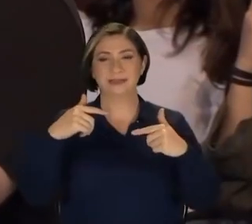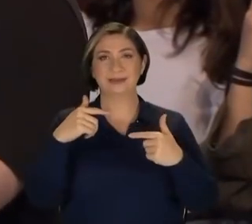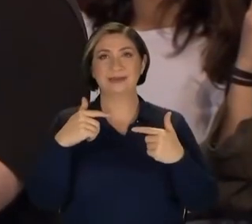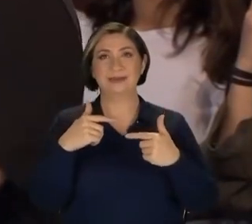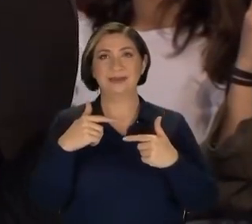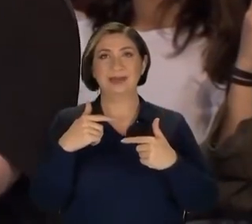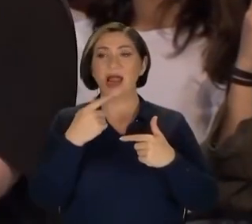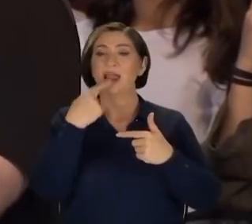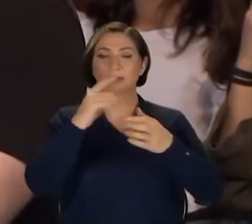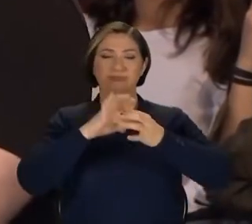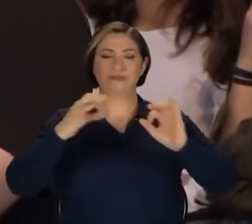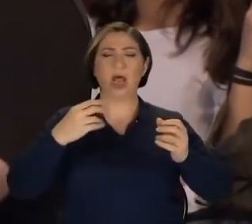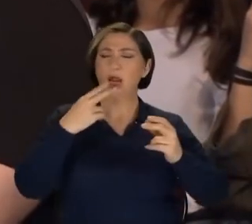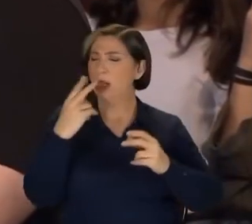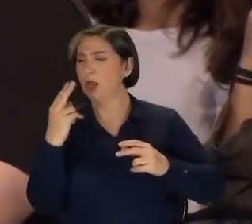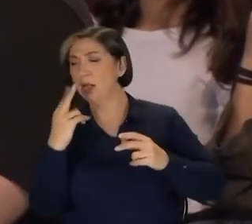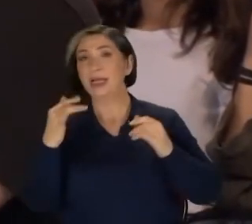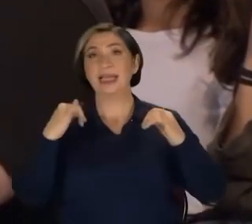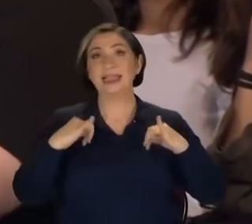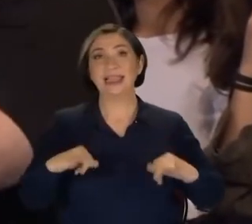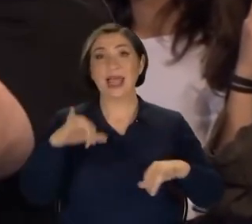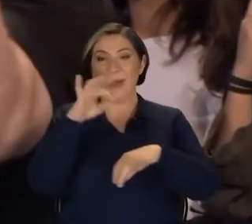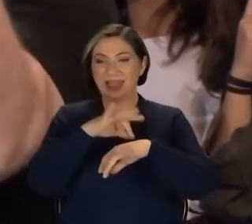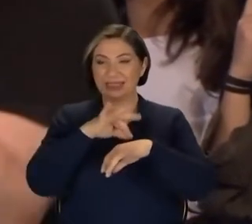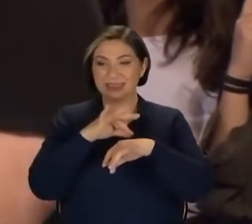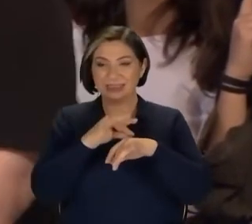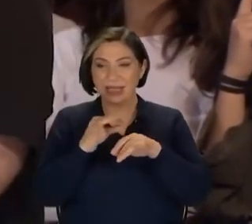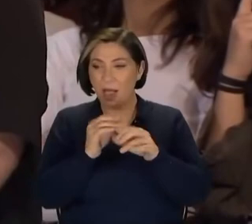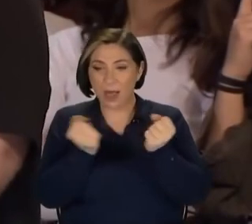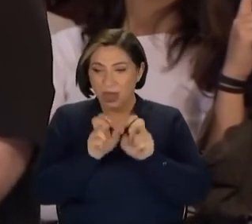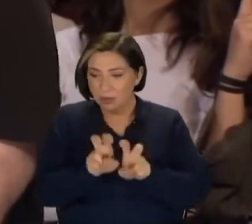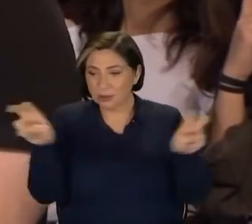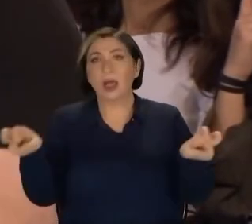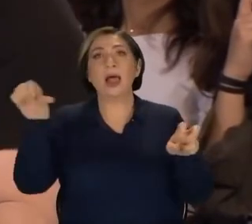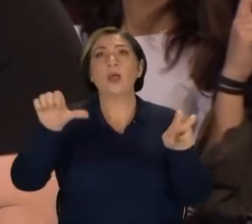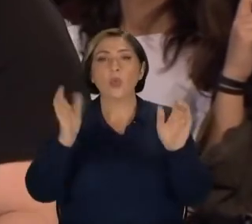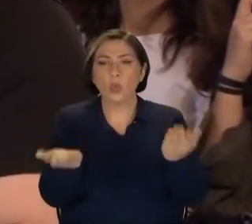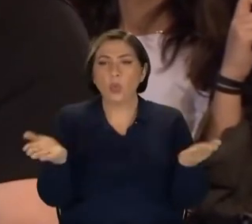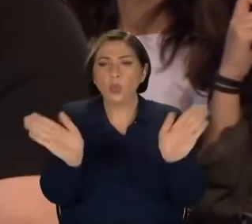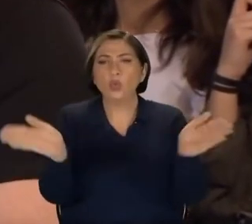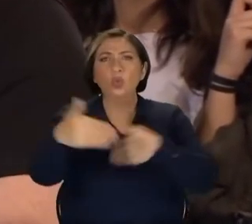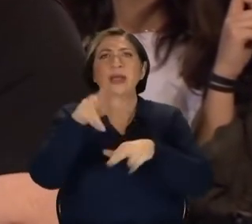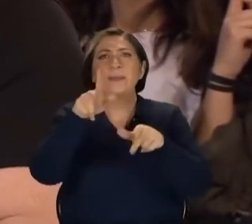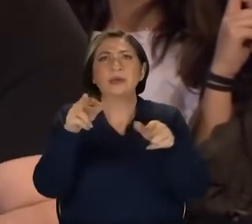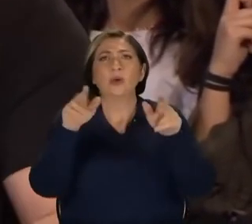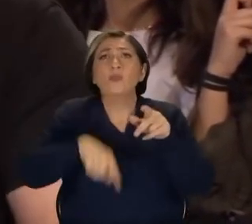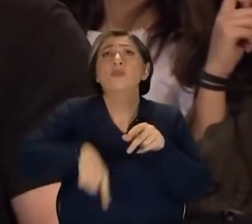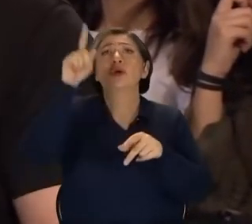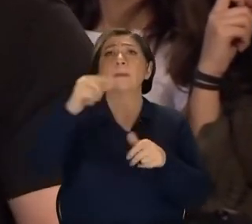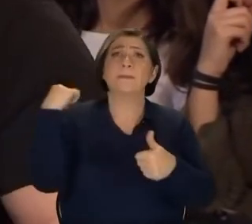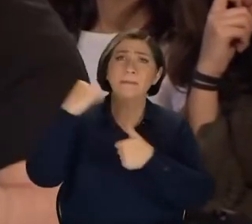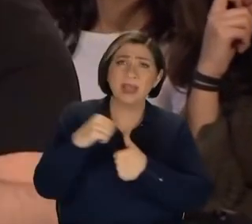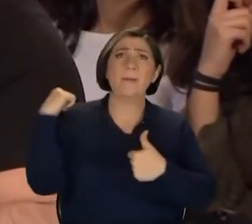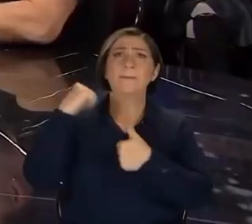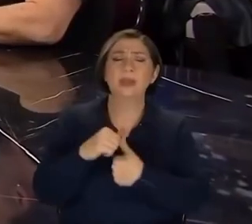Sahnelerimizi, laflarımızı söylüyoruz ama dinlenme anlarında arabadan çıkamıyoruz. Her yer kapalı. Böyle duruyoruz kutu gibi. Bütün gün boyunca. Yani defalarca